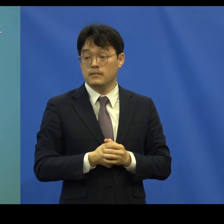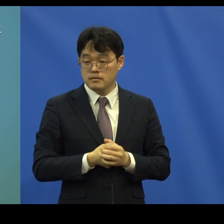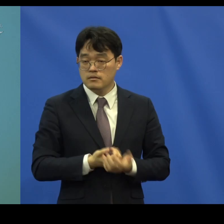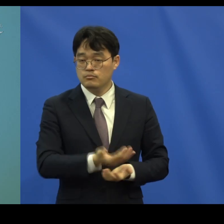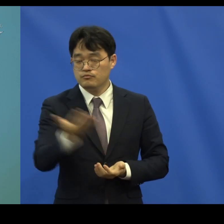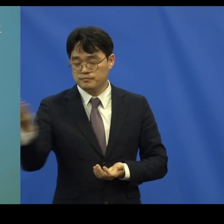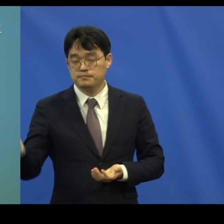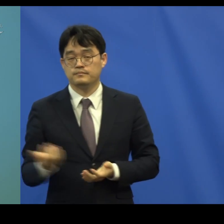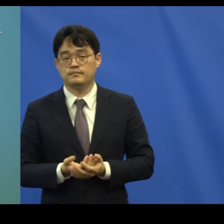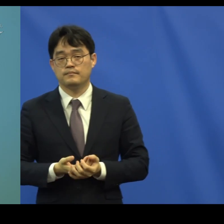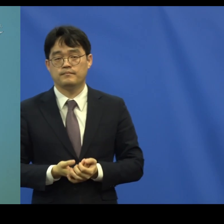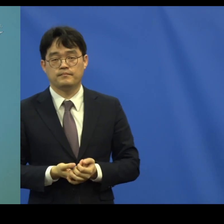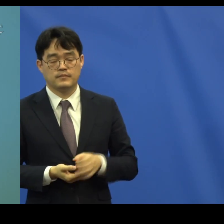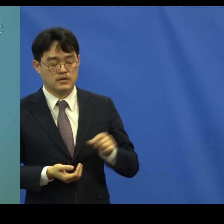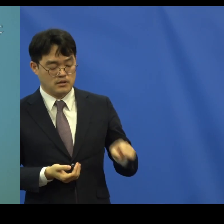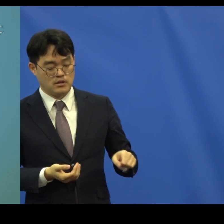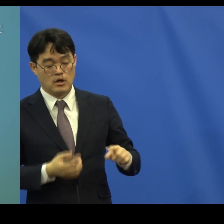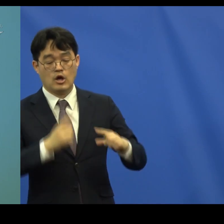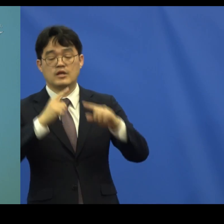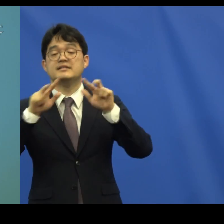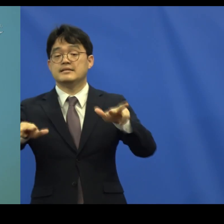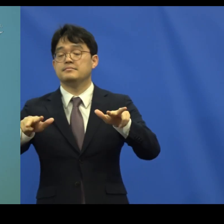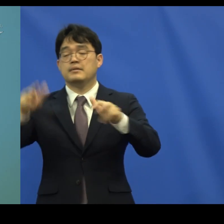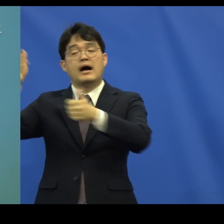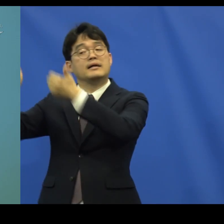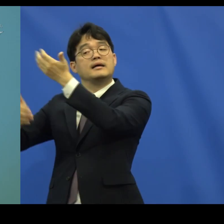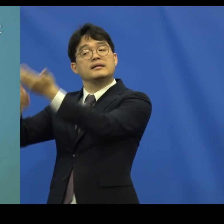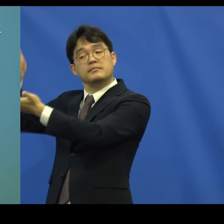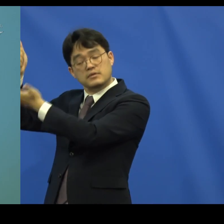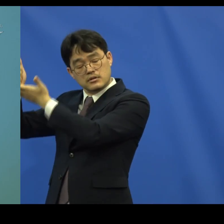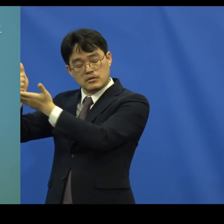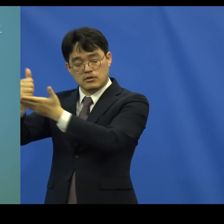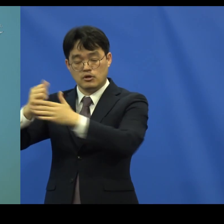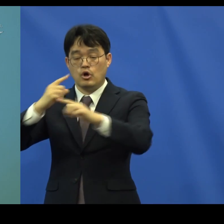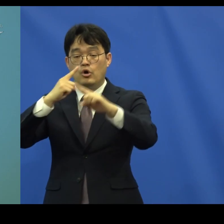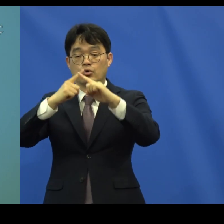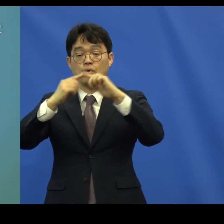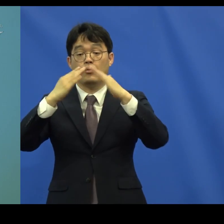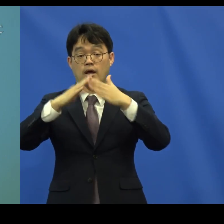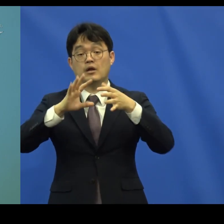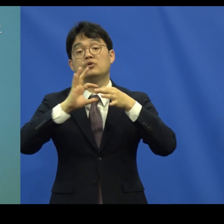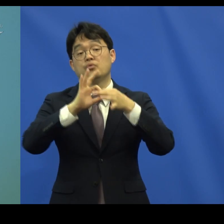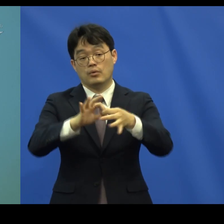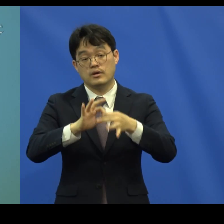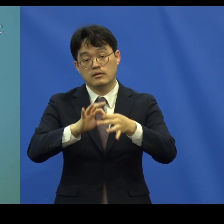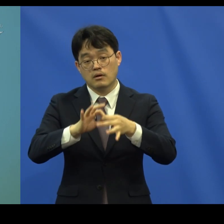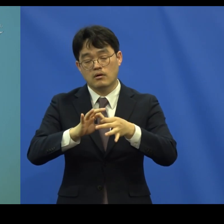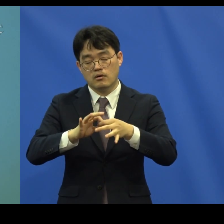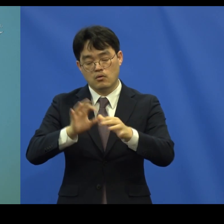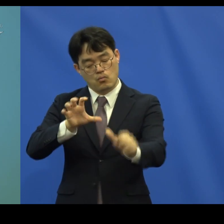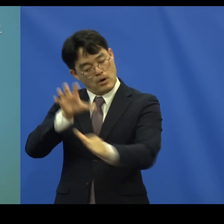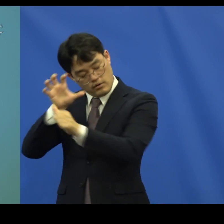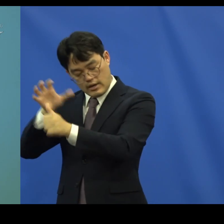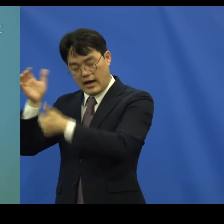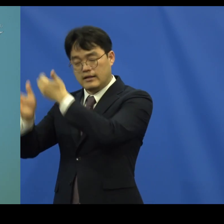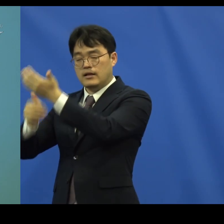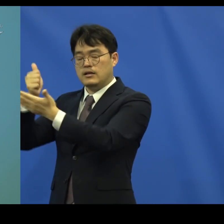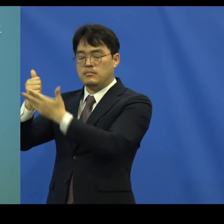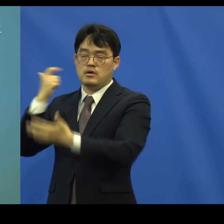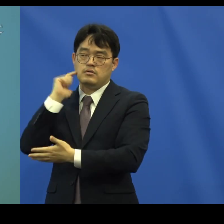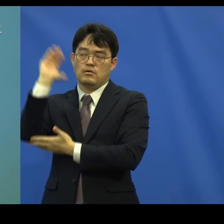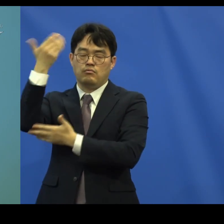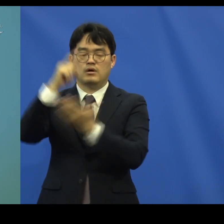하나님은 마지막 시대에 당신의 생명의 구원의 역사를 나타내고 주님의 영광을 세상